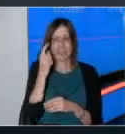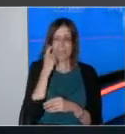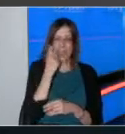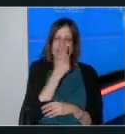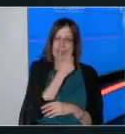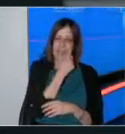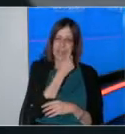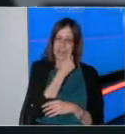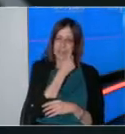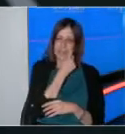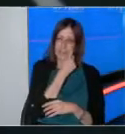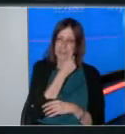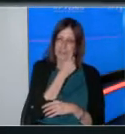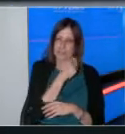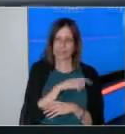בעיניים.